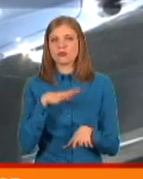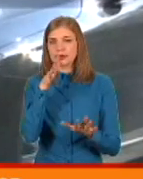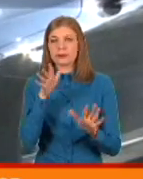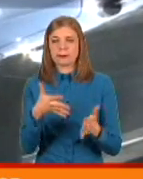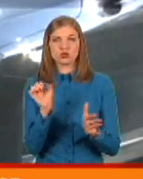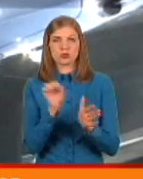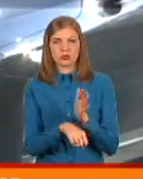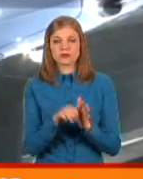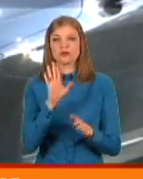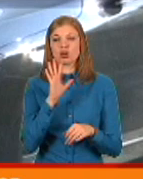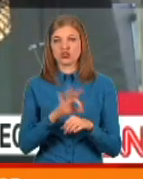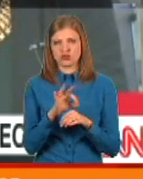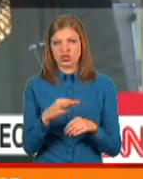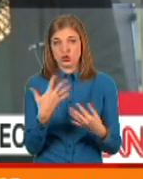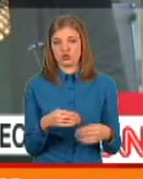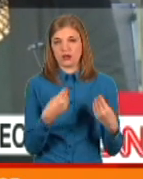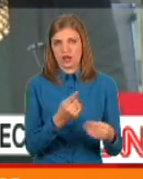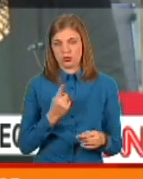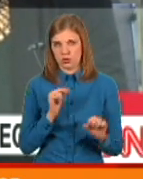убивства. Жінці вже надано охорону.